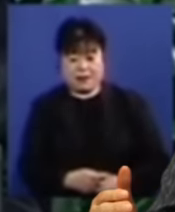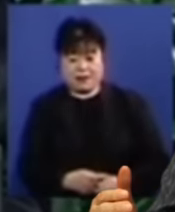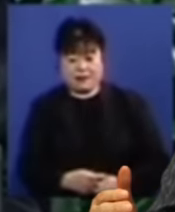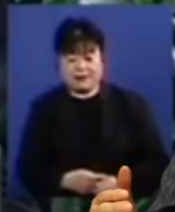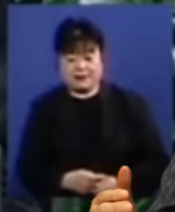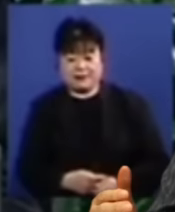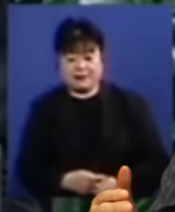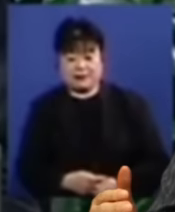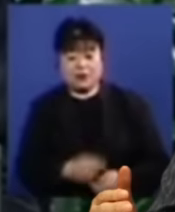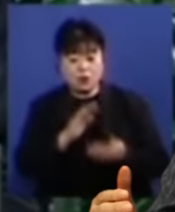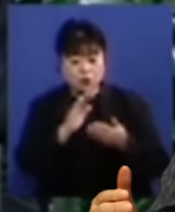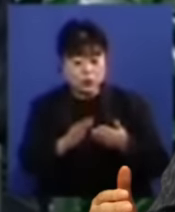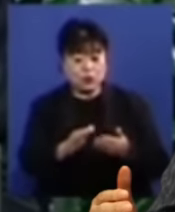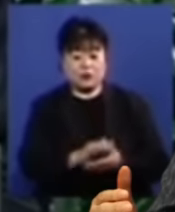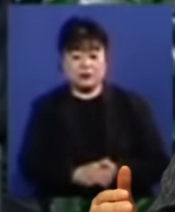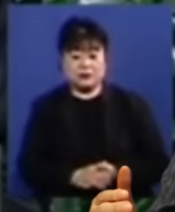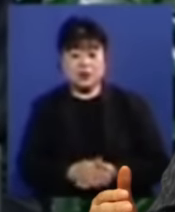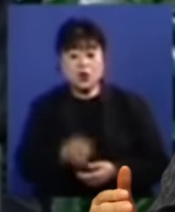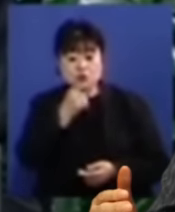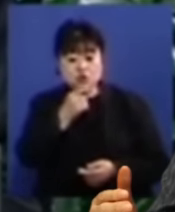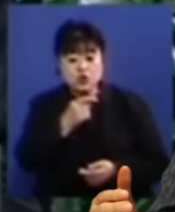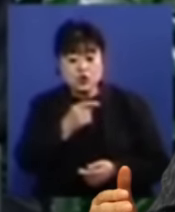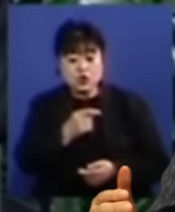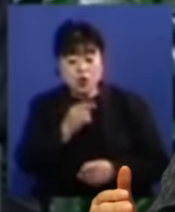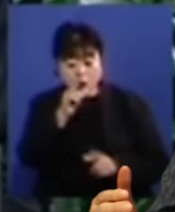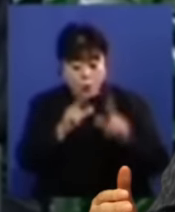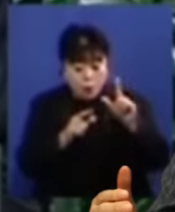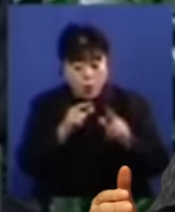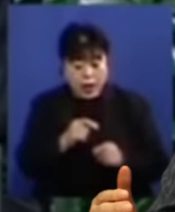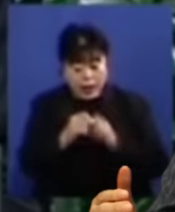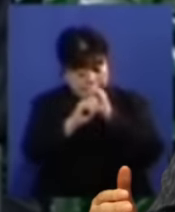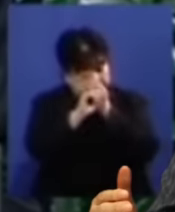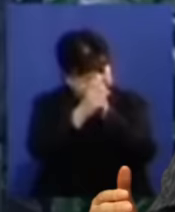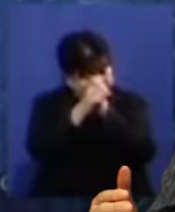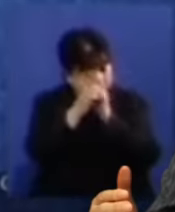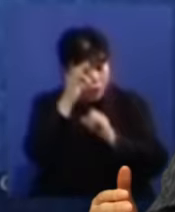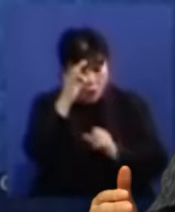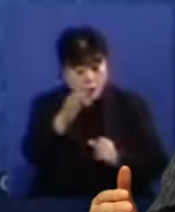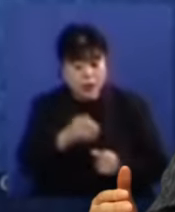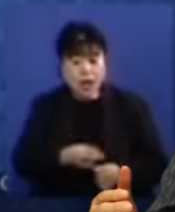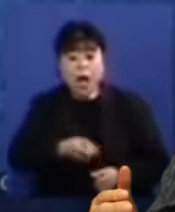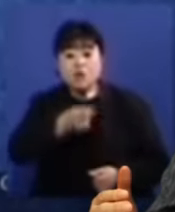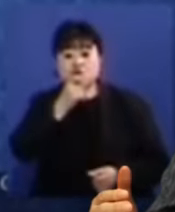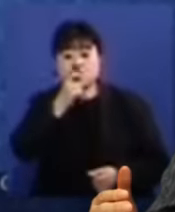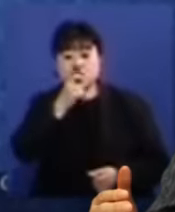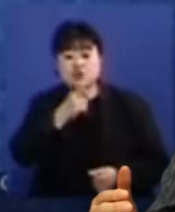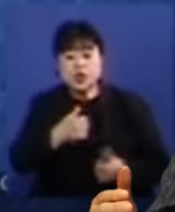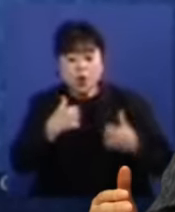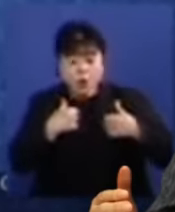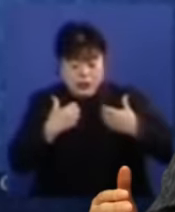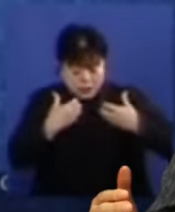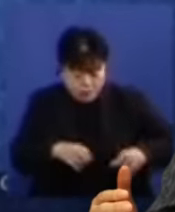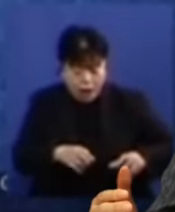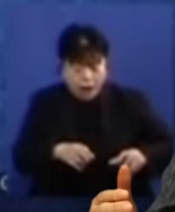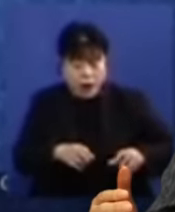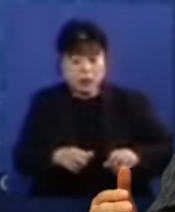그러고 난 다음에 그 물결정을 현미경으로 보니까 물결정이 완전히